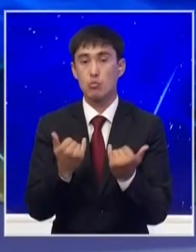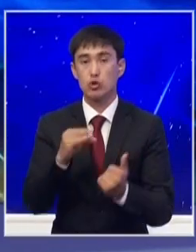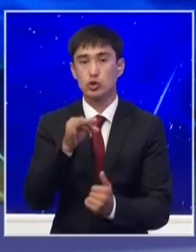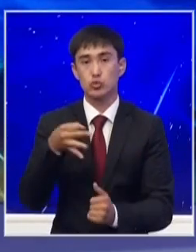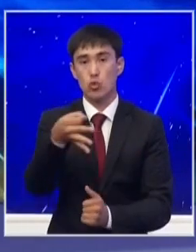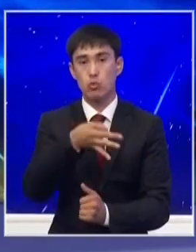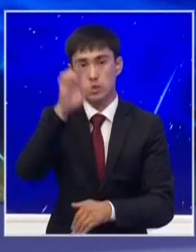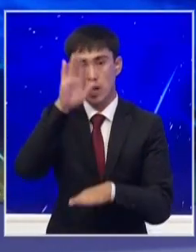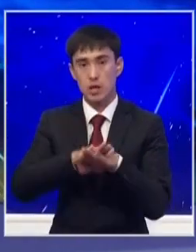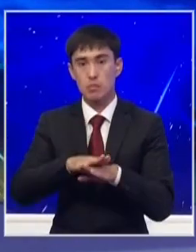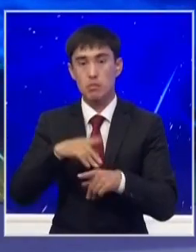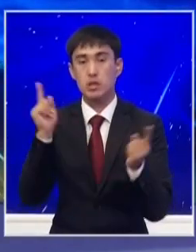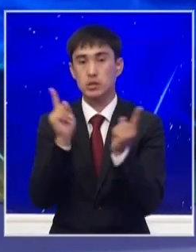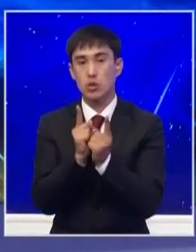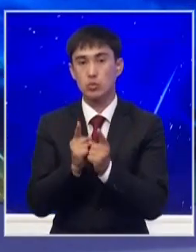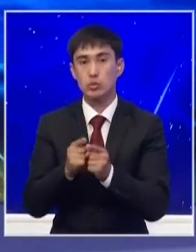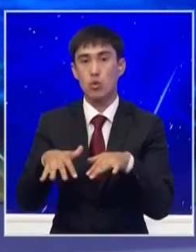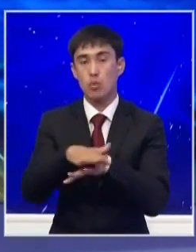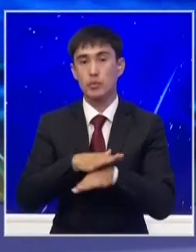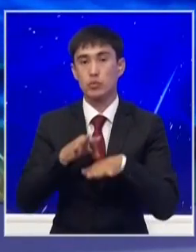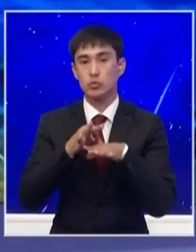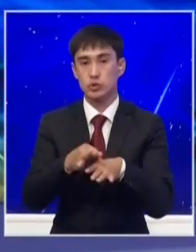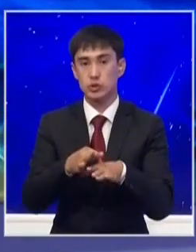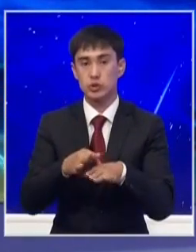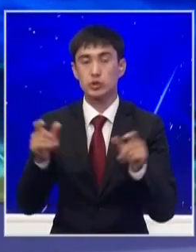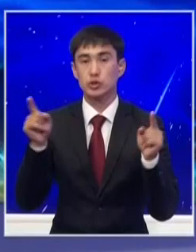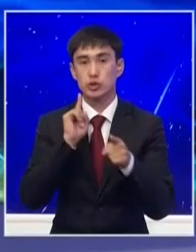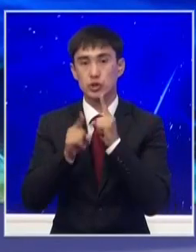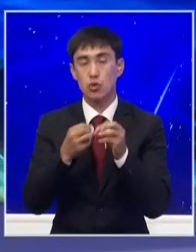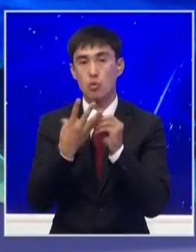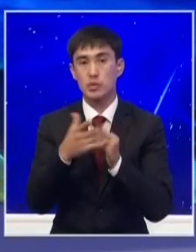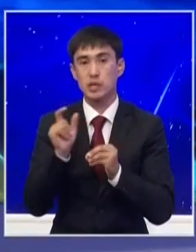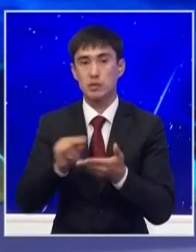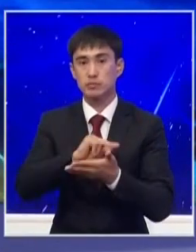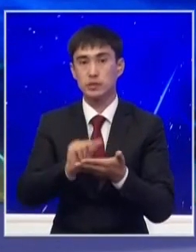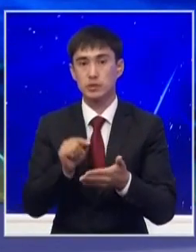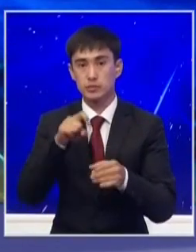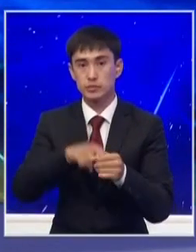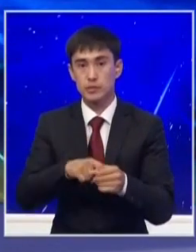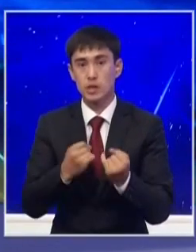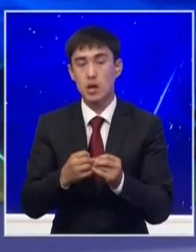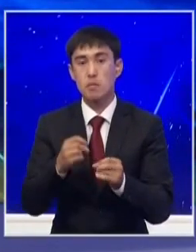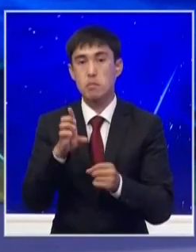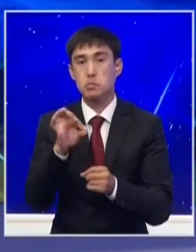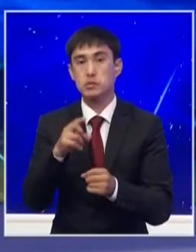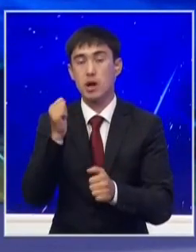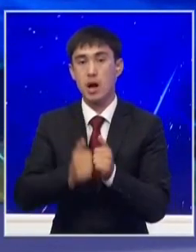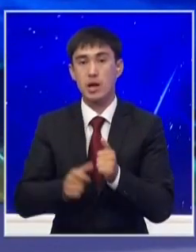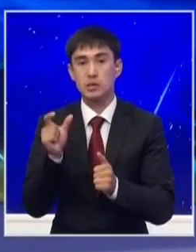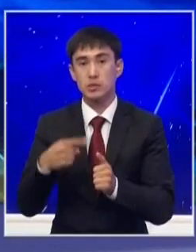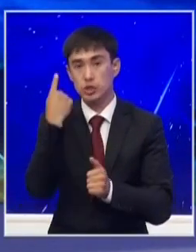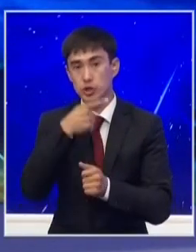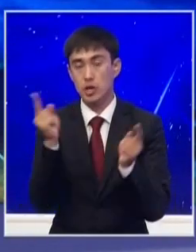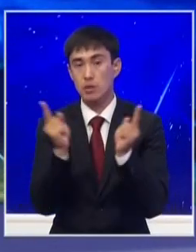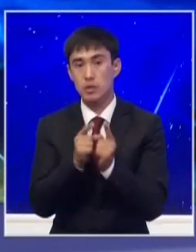Бүгін Жетісу облысының әкімі кезекті қоғамдық қабылда өткізді. Жиынға 15-ке тарта адам жазылды. Бейбіт Исабаев әр азаматты жеке қабылдап мәселені